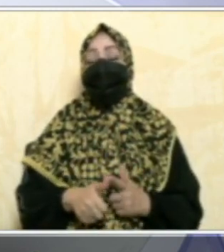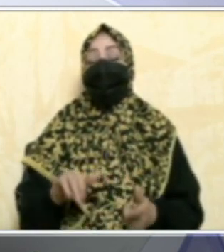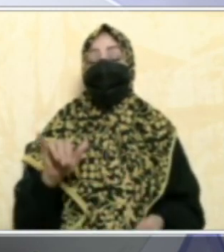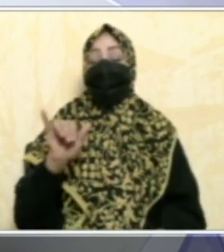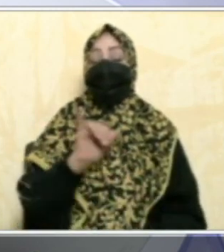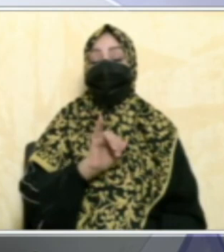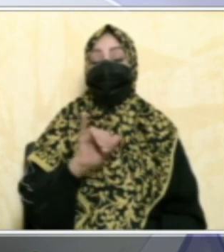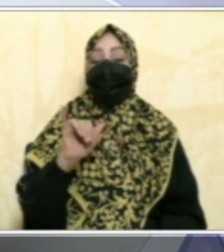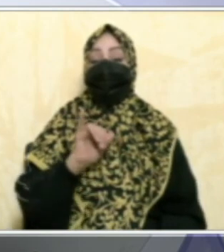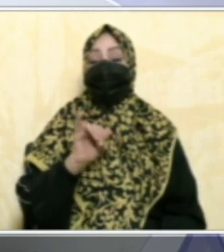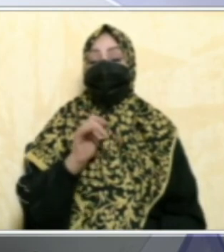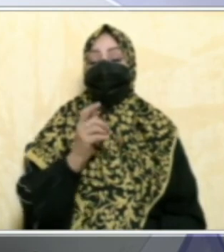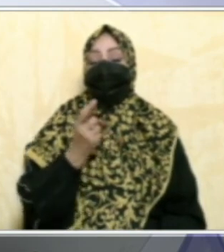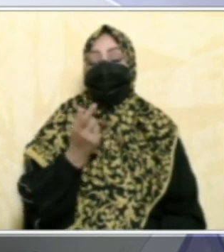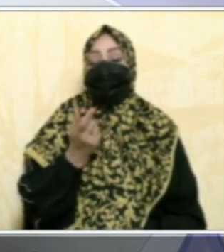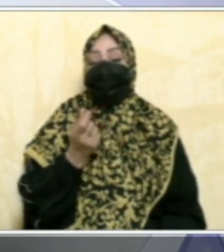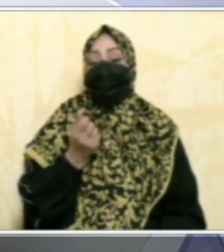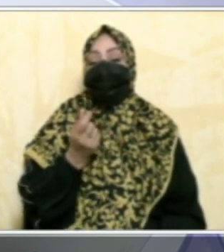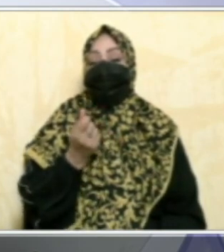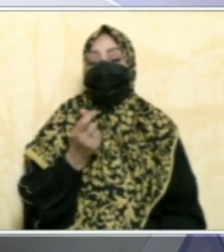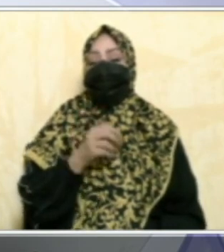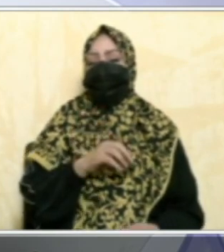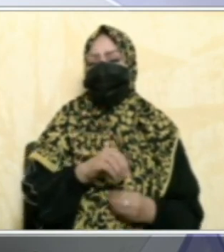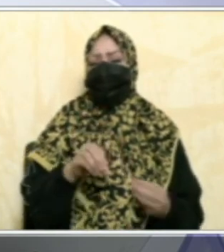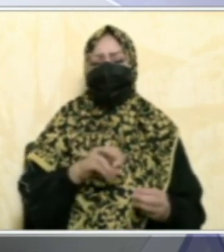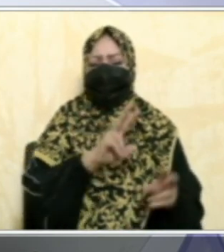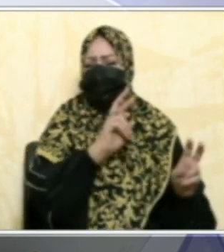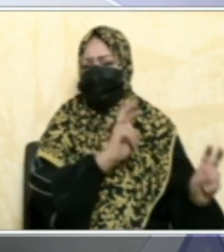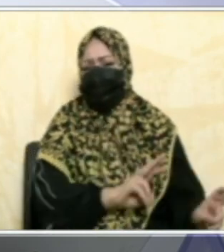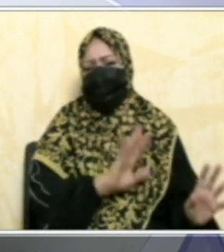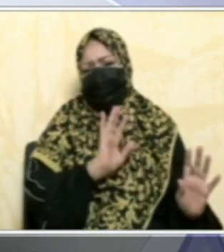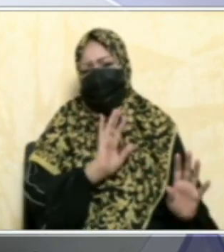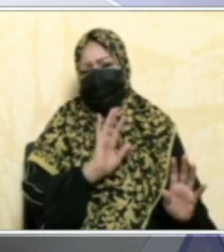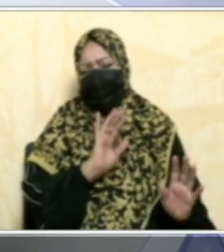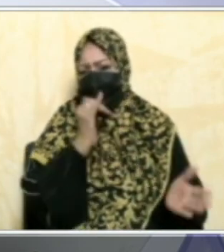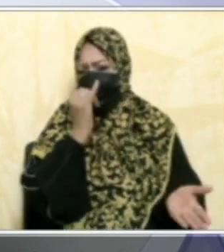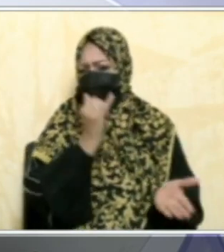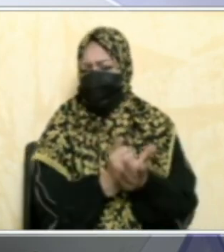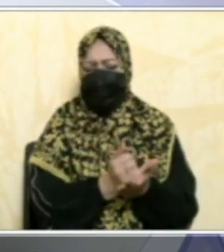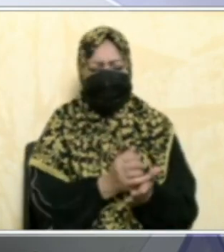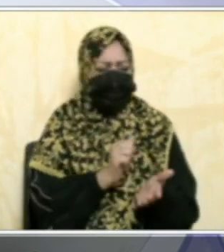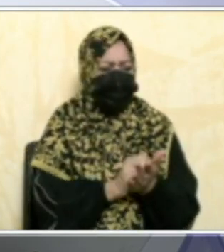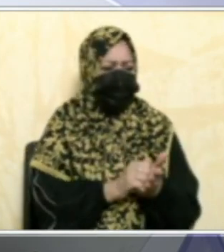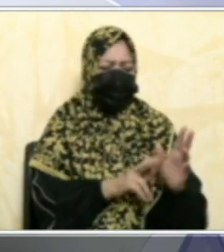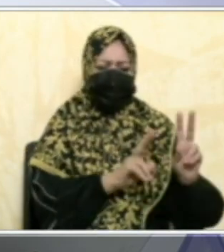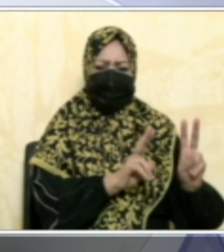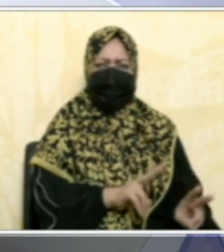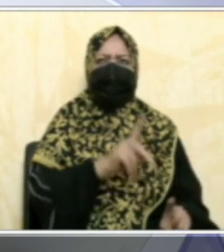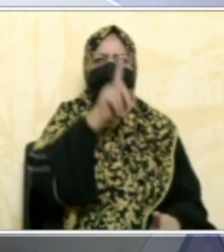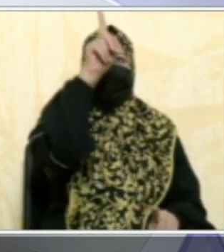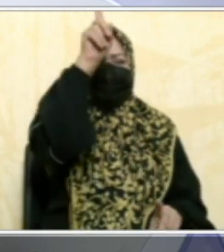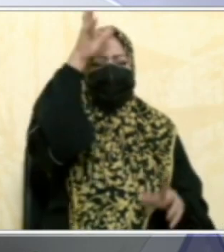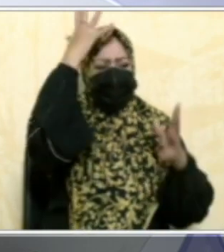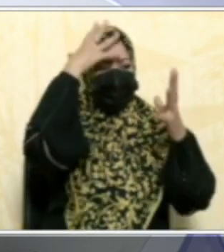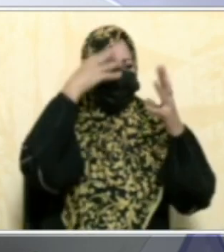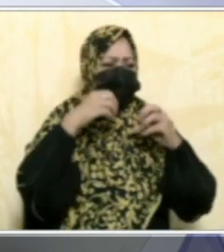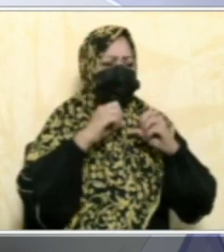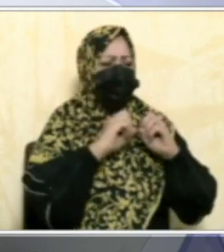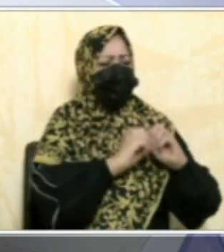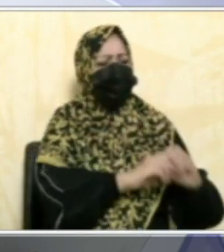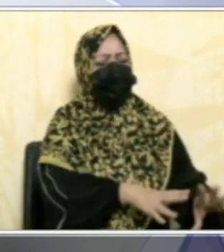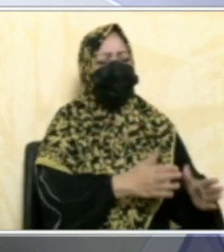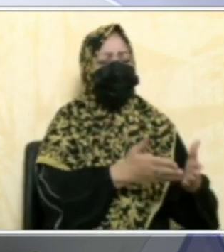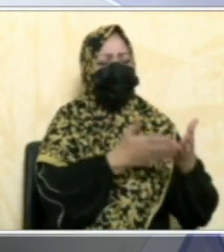الحج لا يجب عليه أن يحج، يقدر يجلس، والله عز وجل قد عذره، ولله على الناس حج البيت من